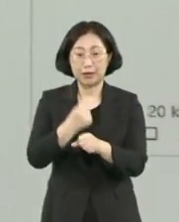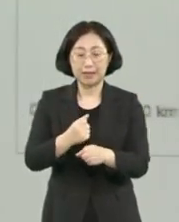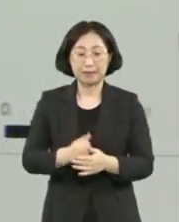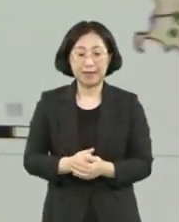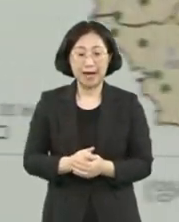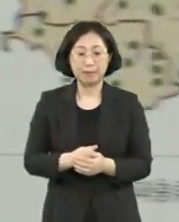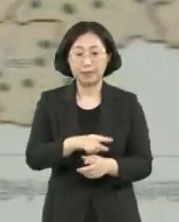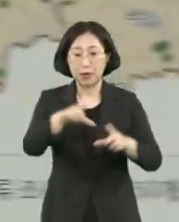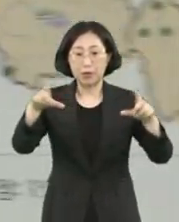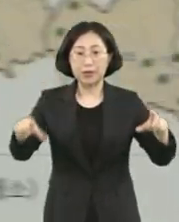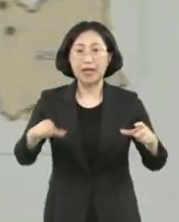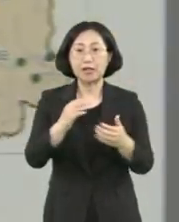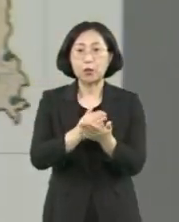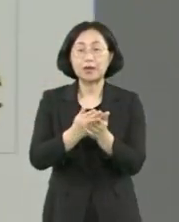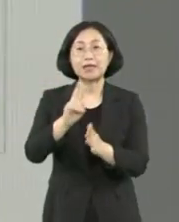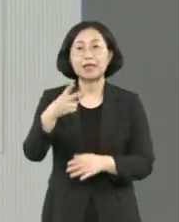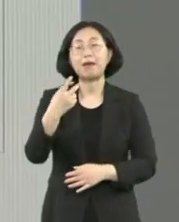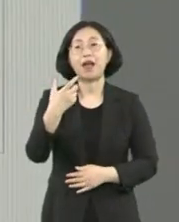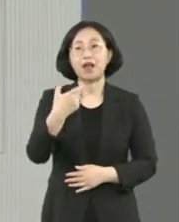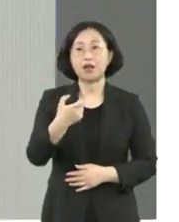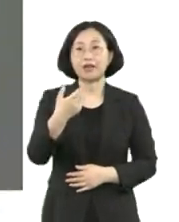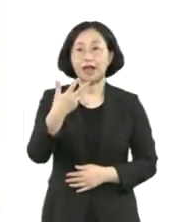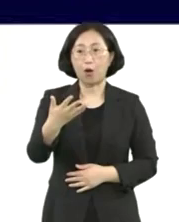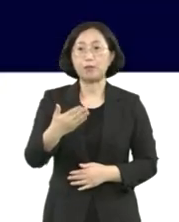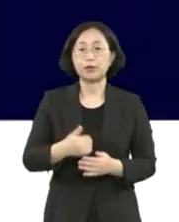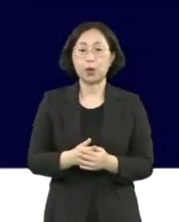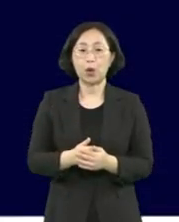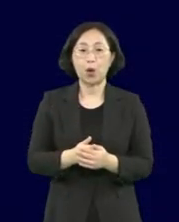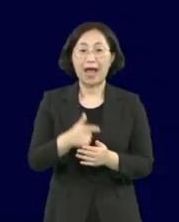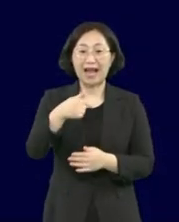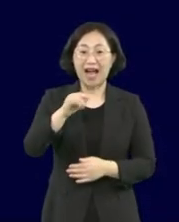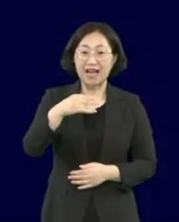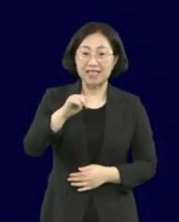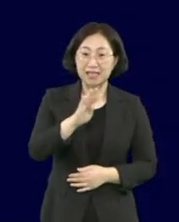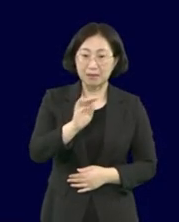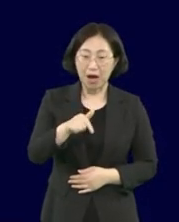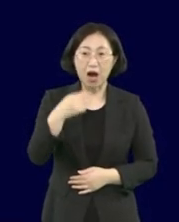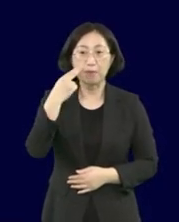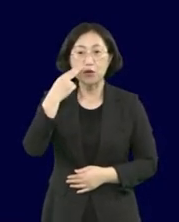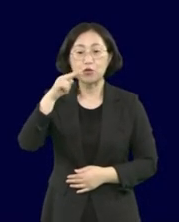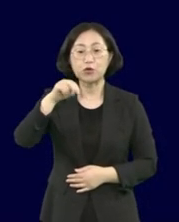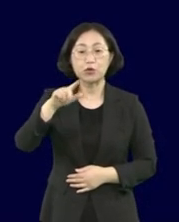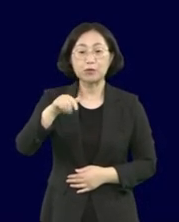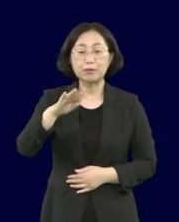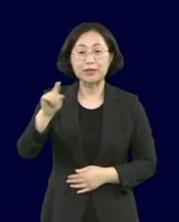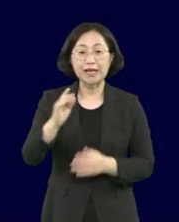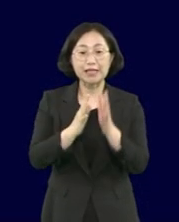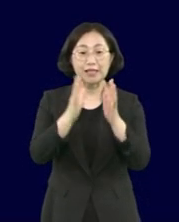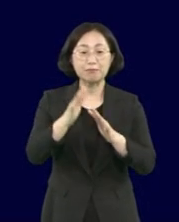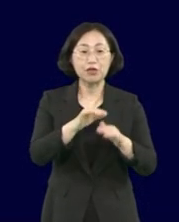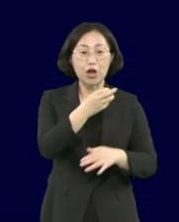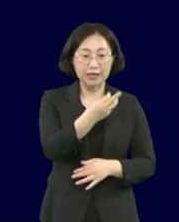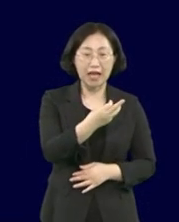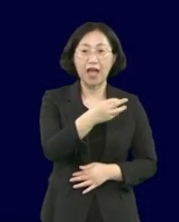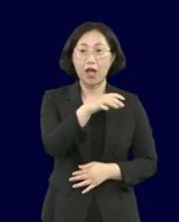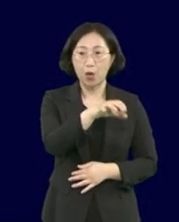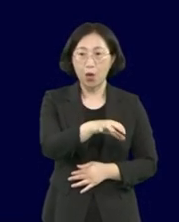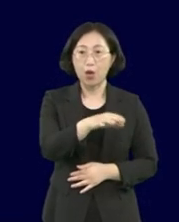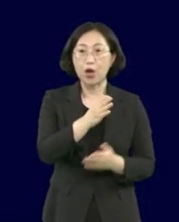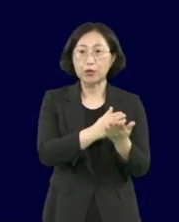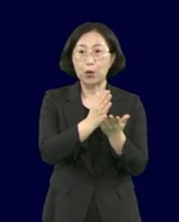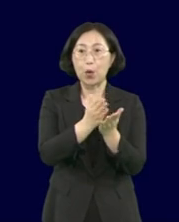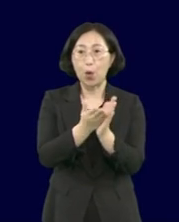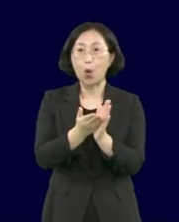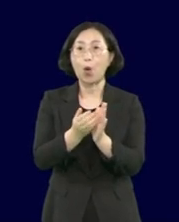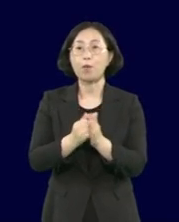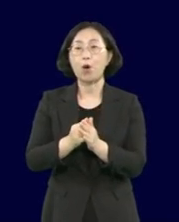생물은 296종. 생태 교란 생물은 가시박과 미국 쑥부쟁이 등 식물 13종에 주홍날개 꽃매미